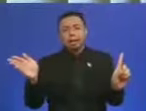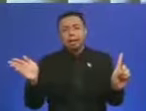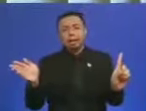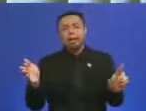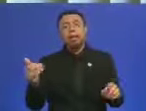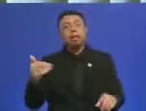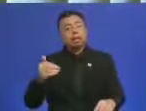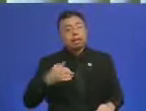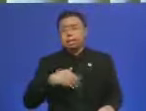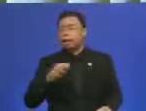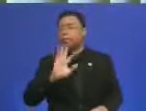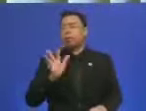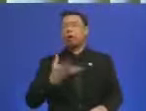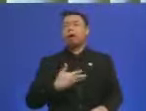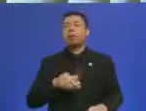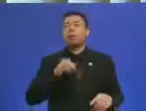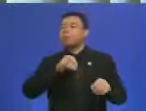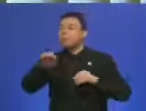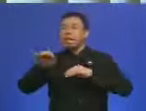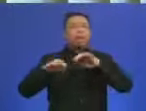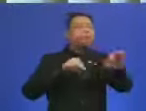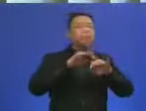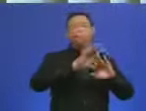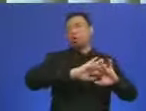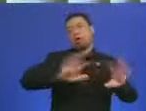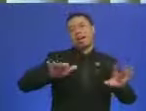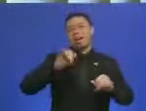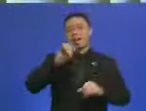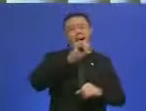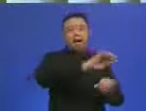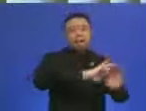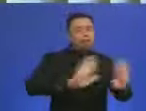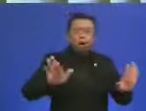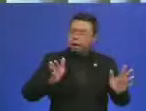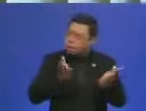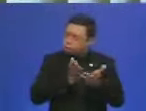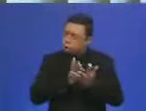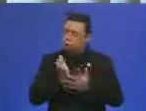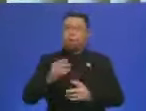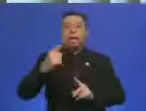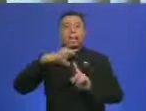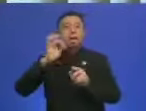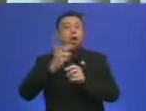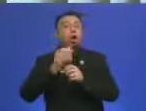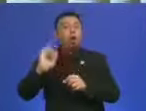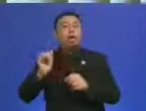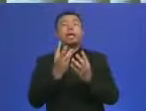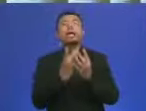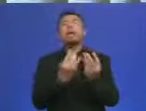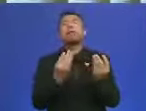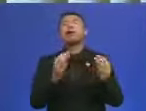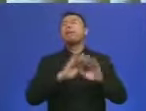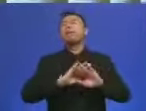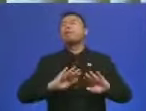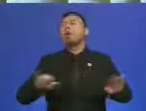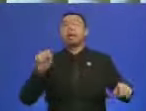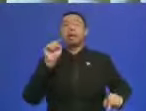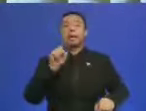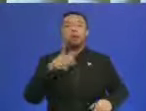Hai dan saya bukan mau menyerang siapa-siapa dengan tulus teologi kemakmuran itu